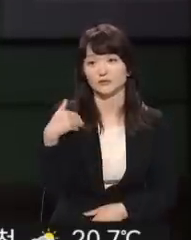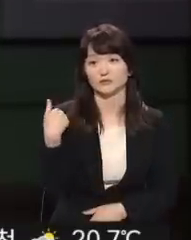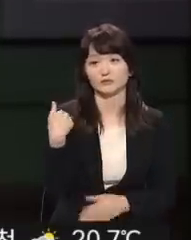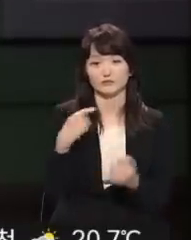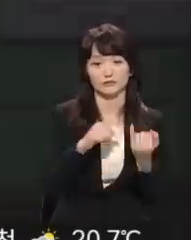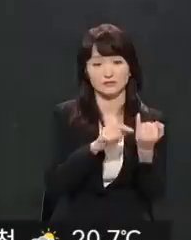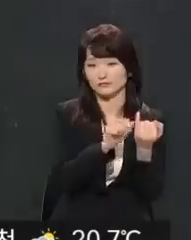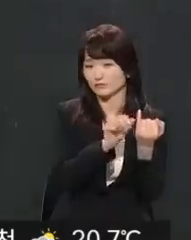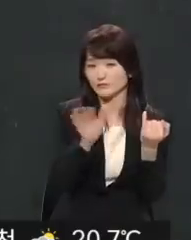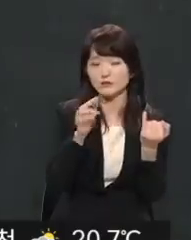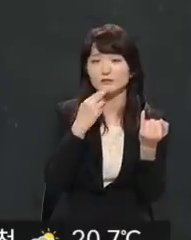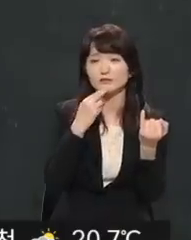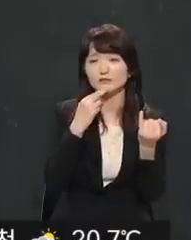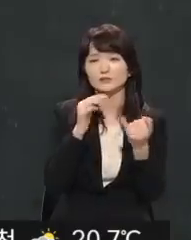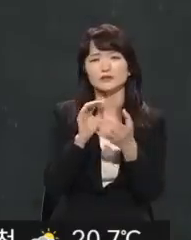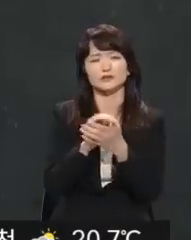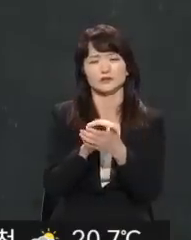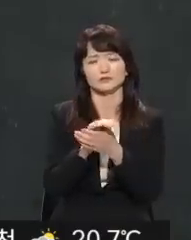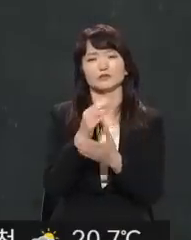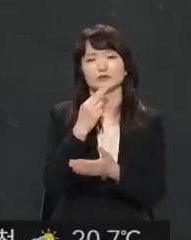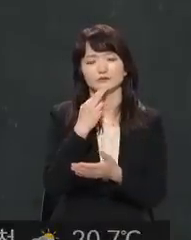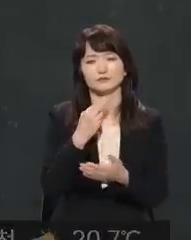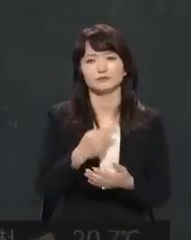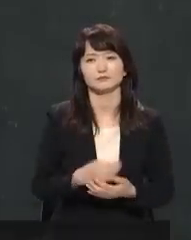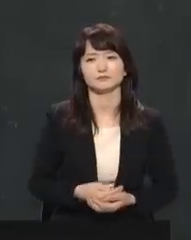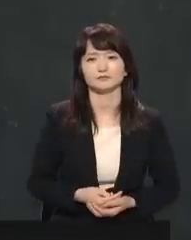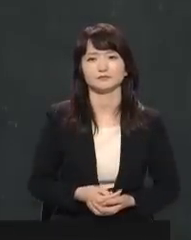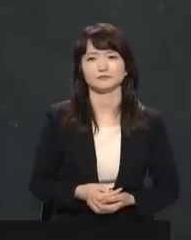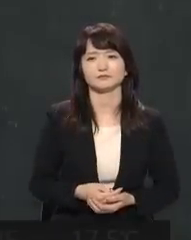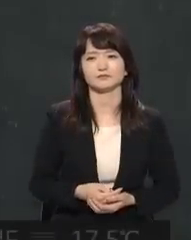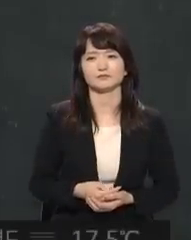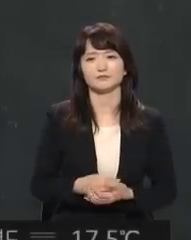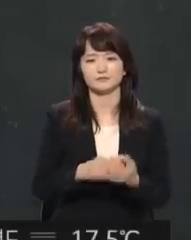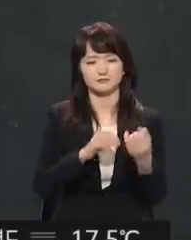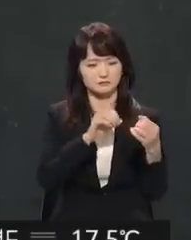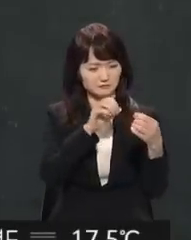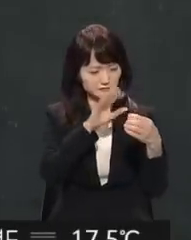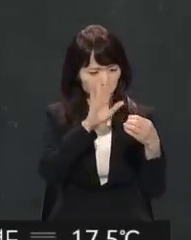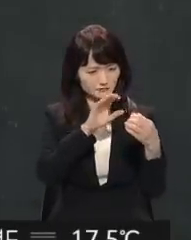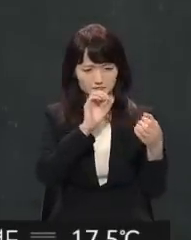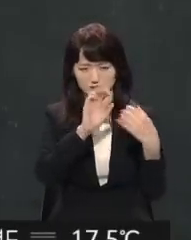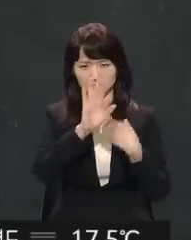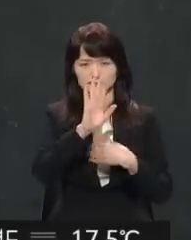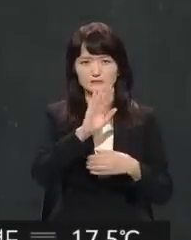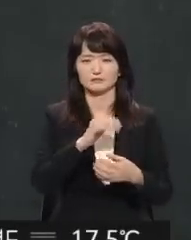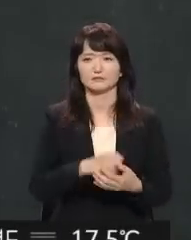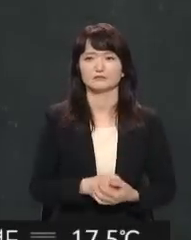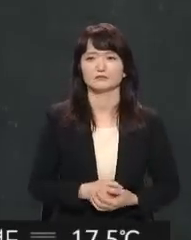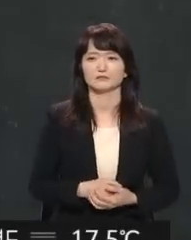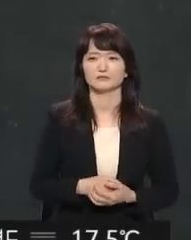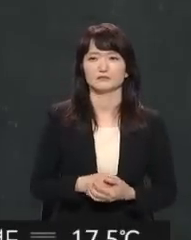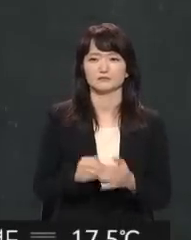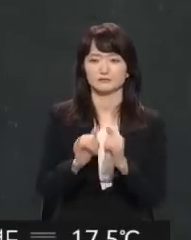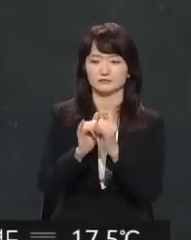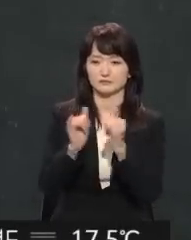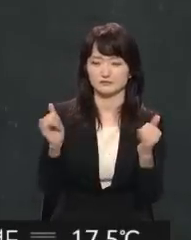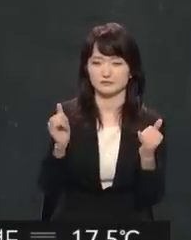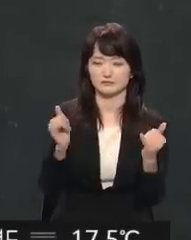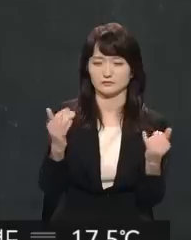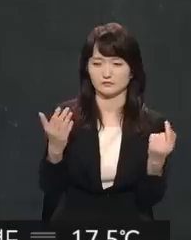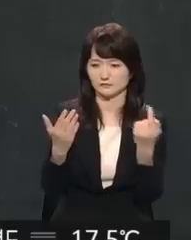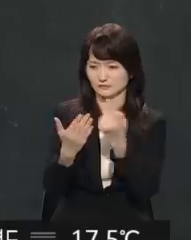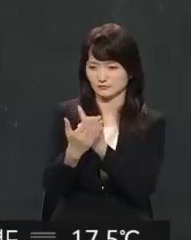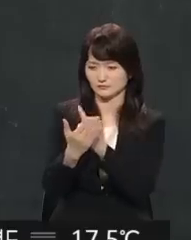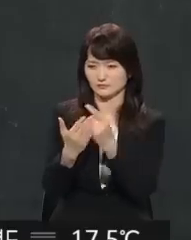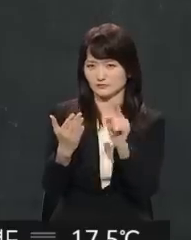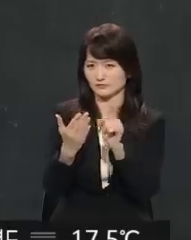따돌림을 당한 적 까진 없지만 친구가 굉장히 좀 없는 편이었다고 하는데요 얘기도 잘 안 하고 대답도 잘 안 했다면서 사람들이랑 정말 못 어울렸고 약간